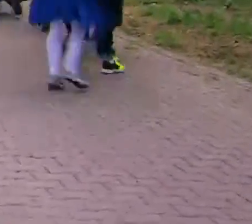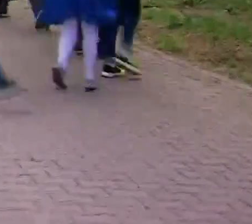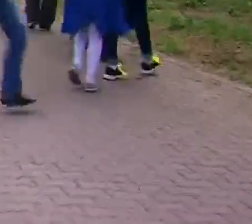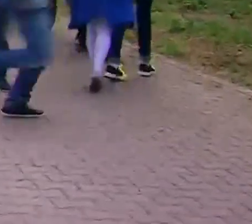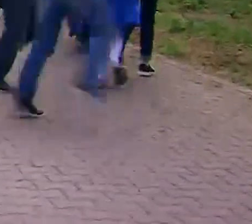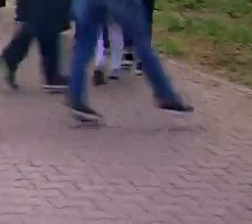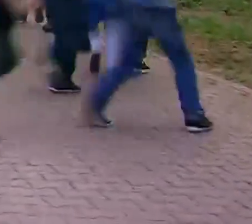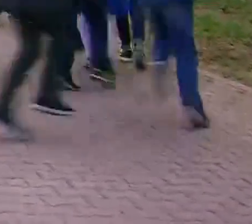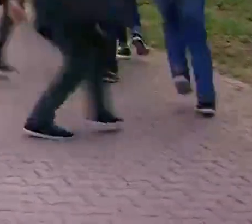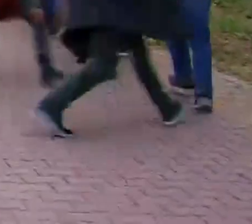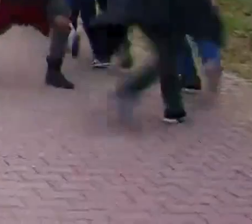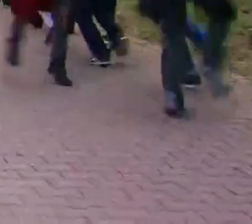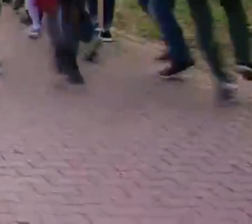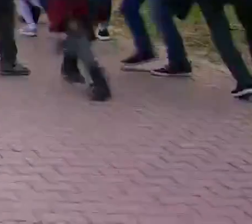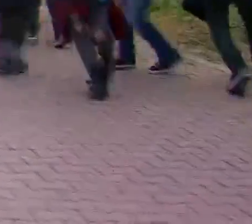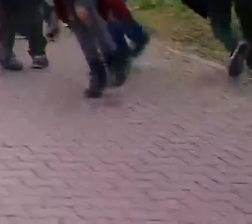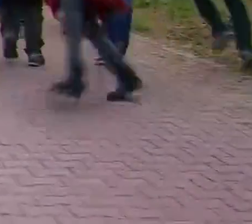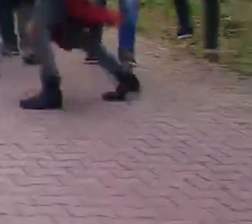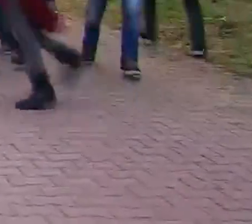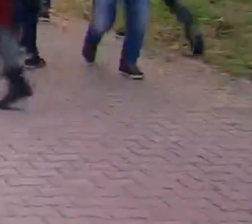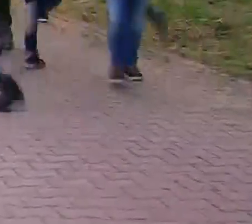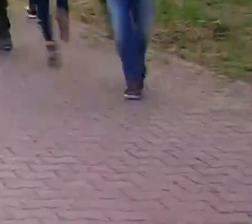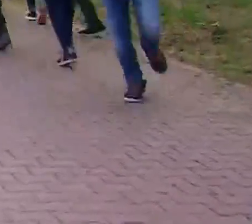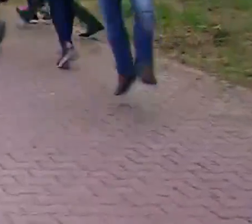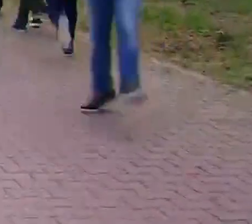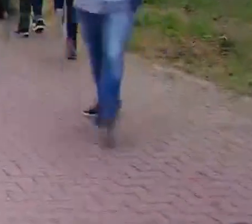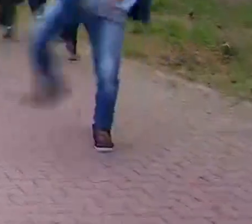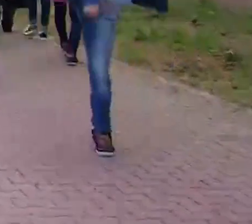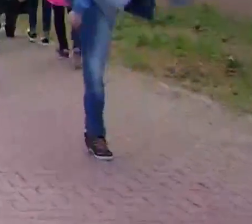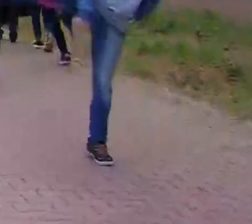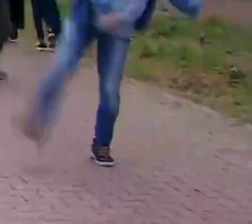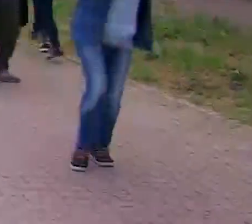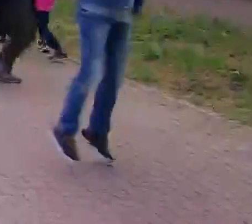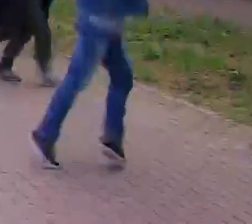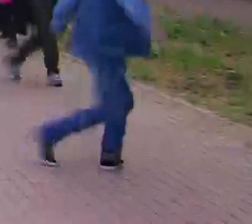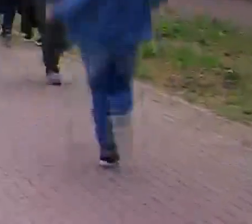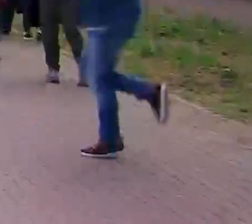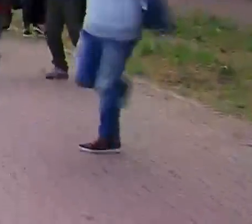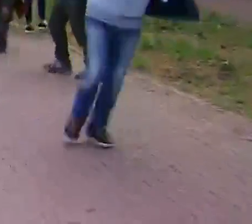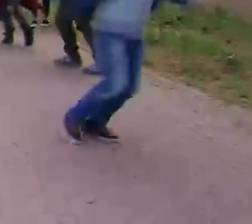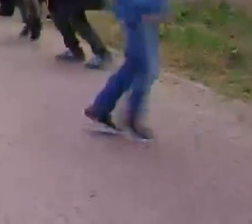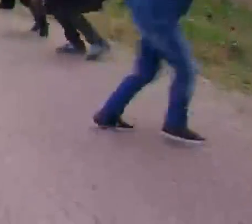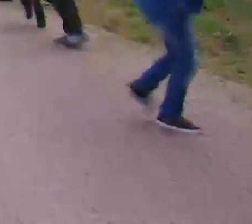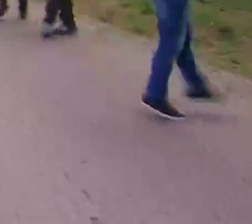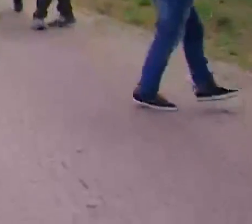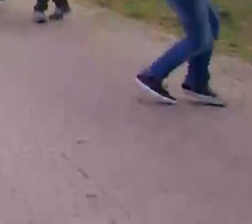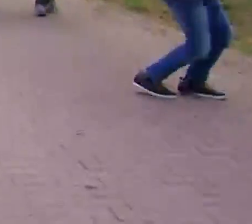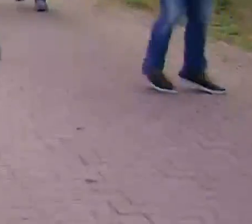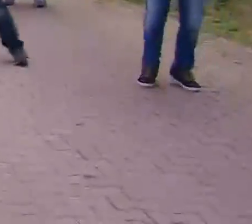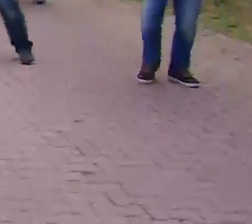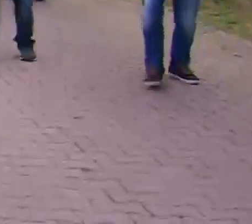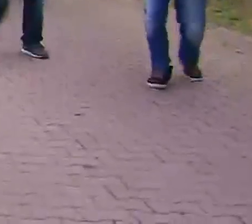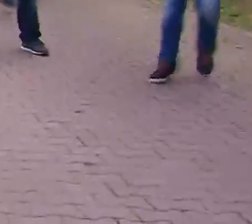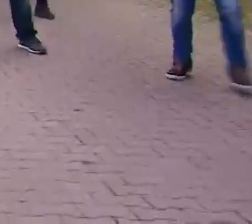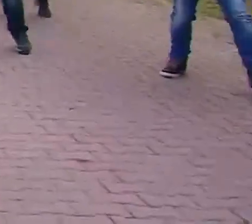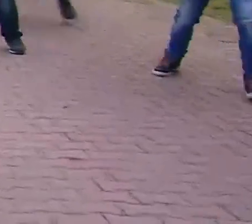dans yapıp sağ el bileği üzerinde tüm vücudunu yükseltip ayaklarını havaya attı. O arkaya geçti, diğer dansçılar öne geçtiler. Kendi